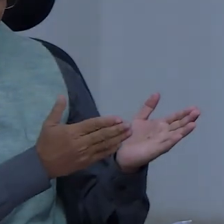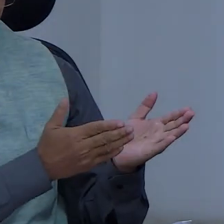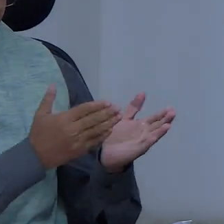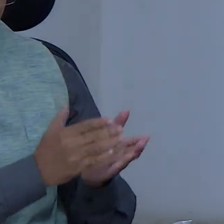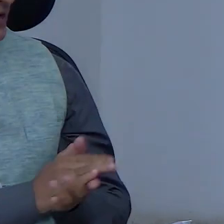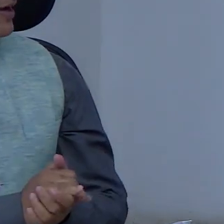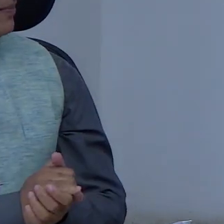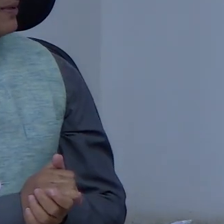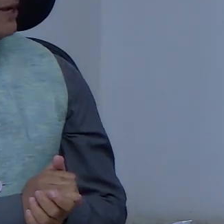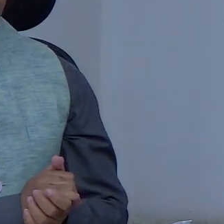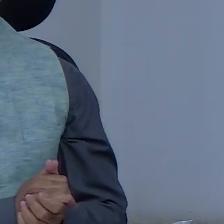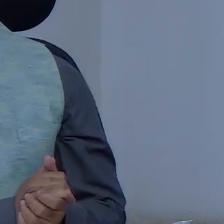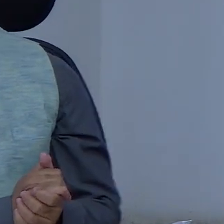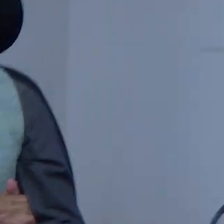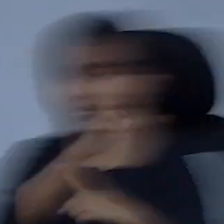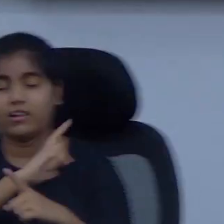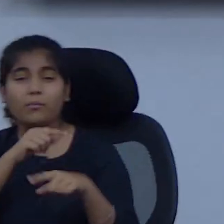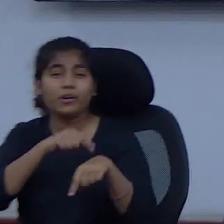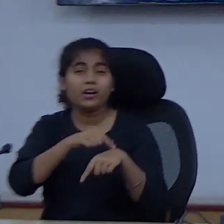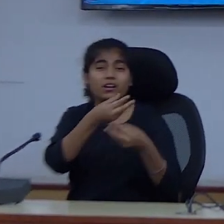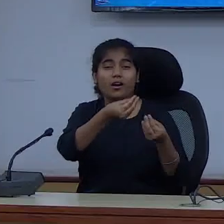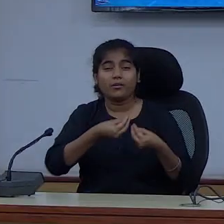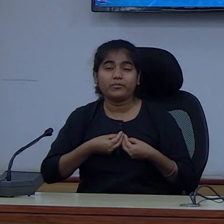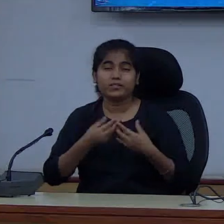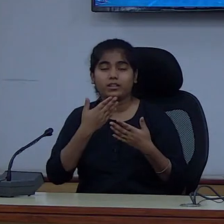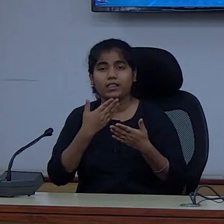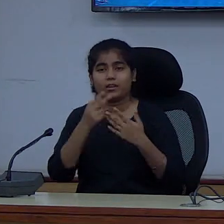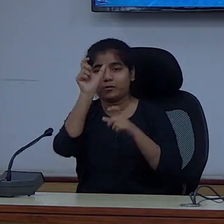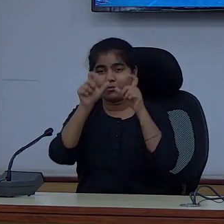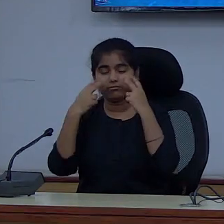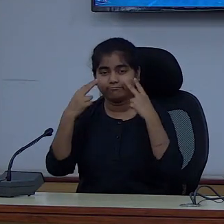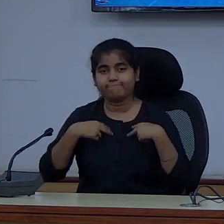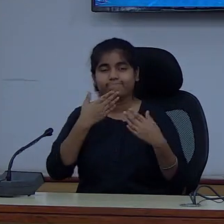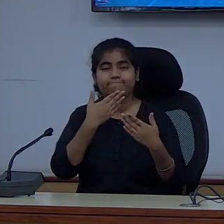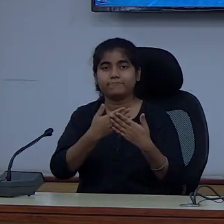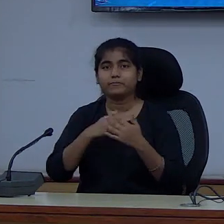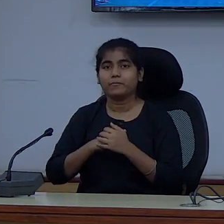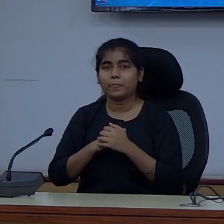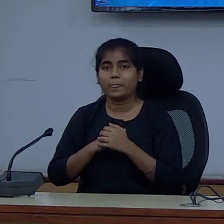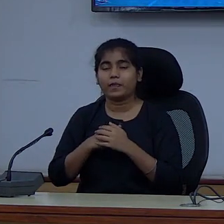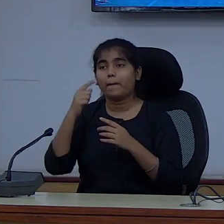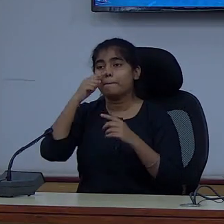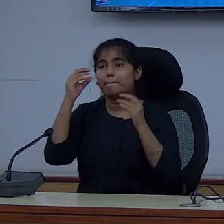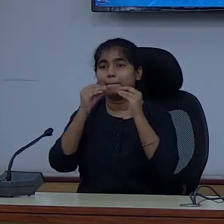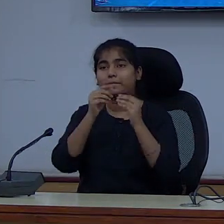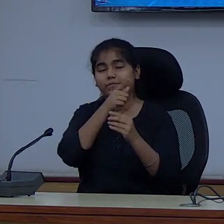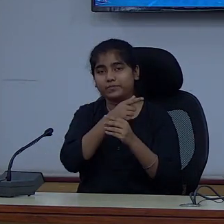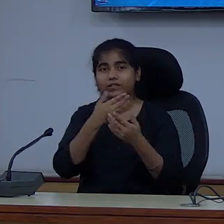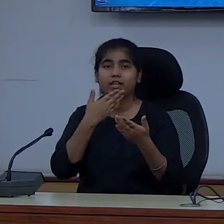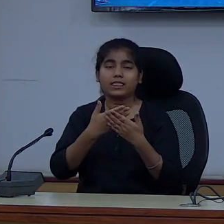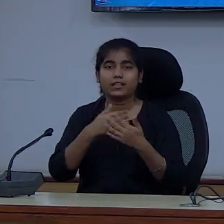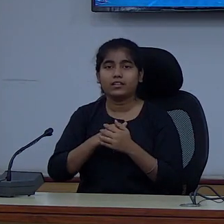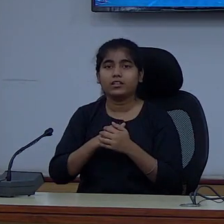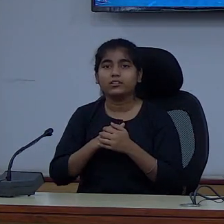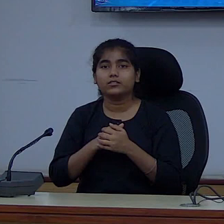उससे पहले मैं शुक्रिया अदा कर देता हूँ मिस तारिका रॉय, आपने अपना अमूल्य समय हमारे दर्शकों के लिए दिया, उसके लिए आपका बहुत बहुत शुक्रिया, बहुत बड़ा आभार। डॉक्टर भारती कौशिक आपका